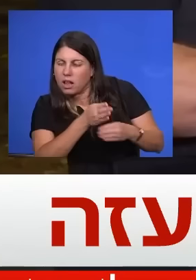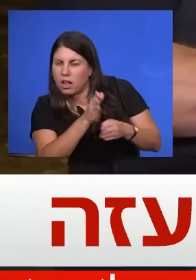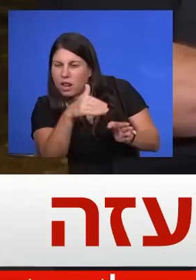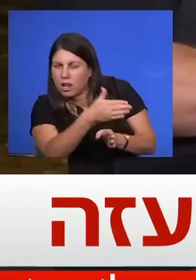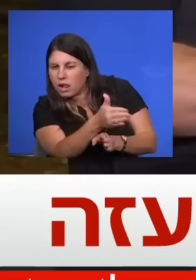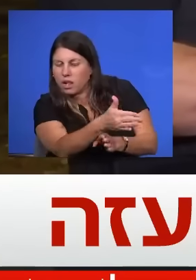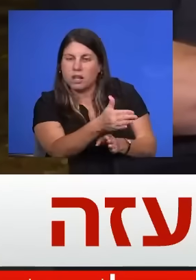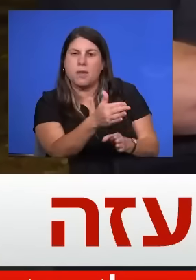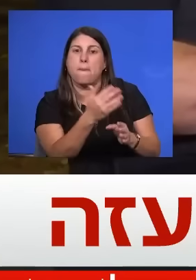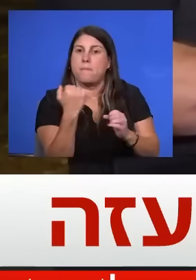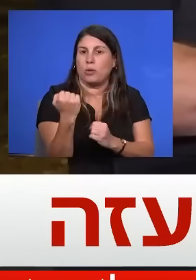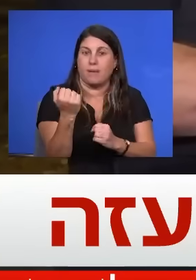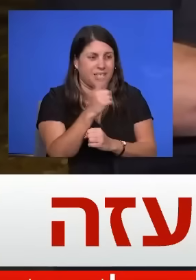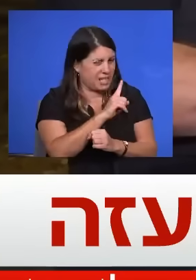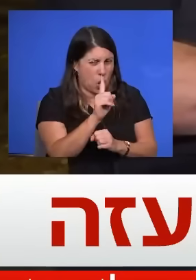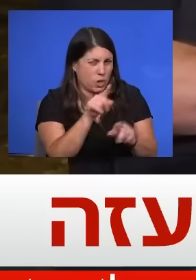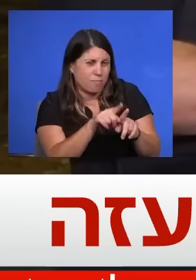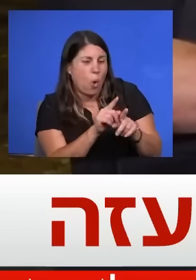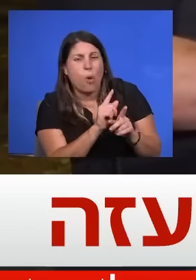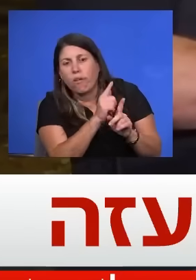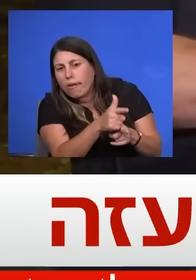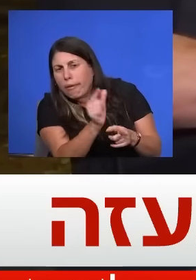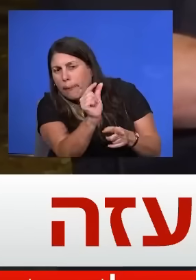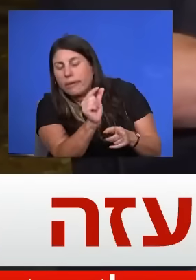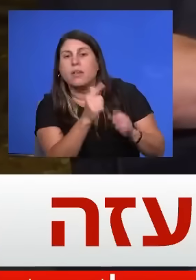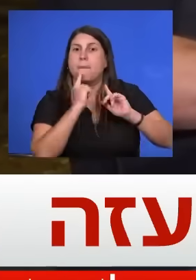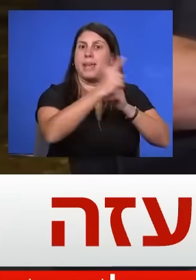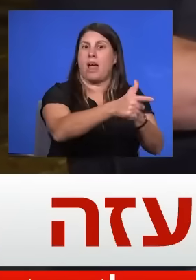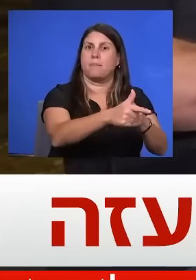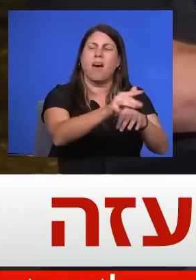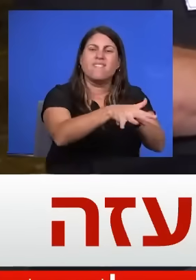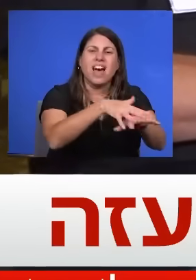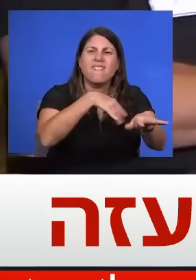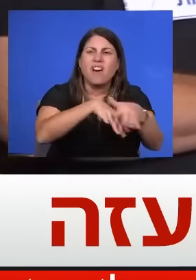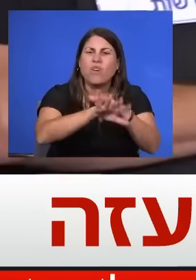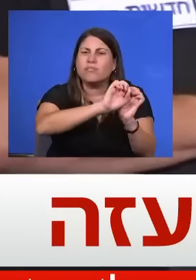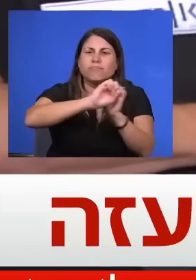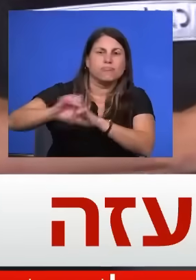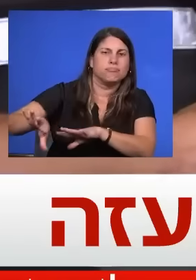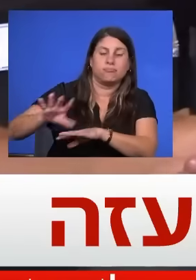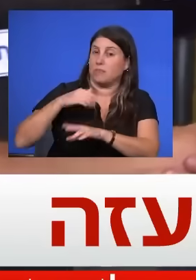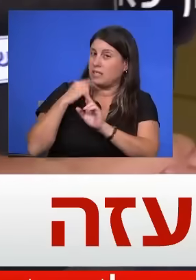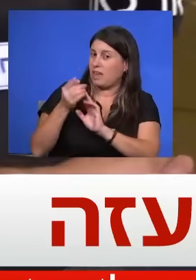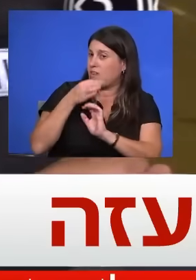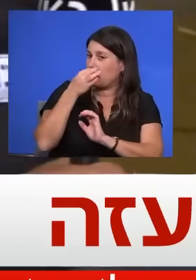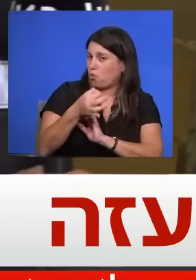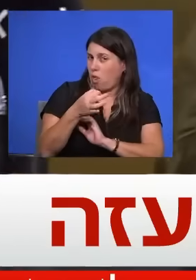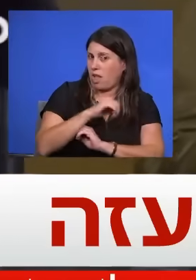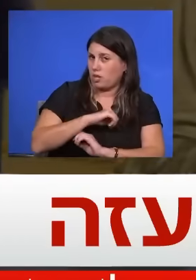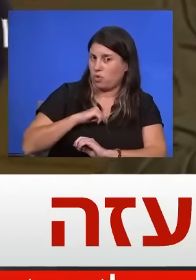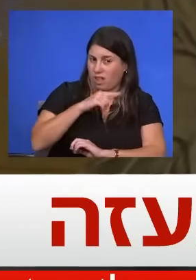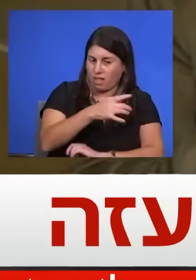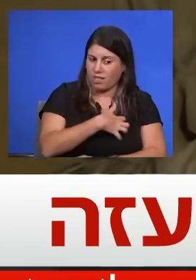זו מלחמה, ושרנו את הכפפות. אני חייב לשאול אותך משהו ברמה האישית. אתה נפצעת